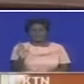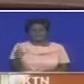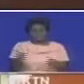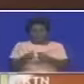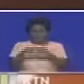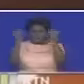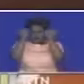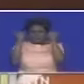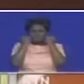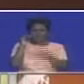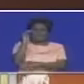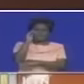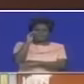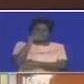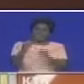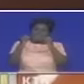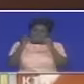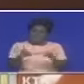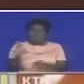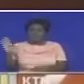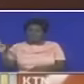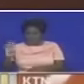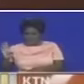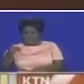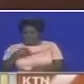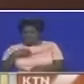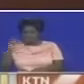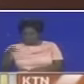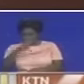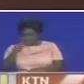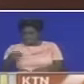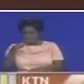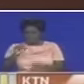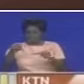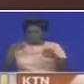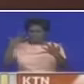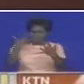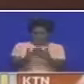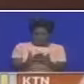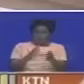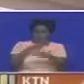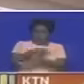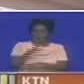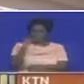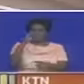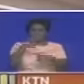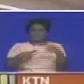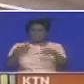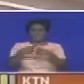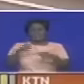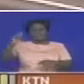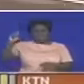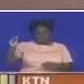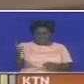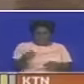appeal. Iwapo Walter Barasa atapatikana hatia, huenda akahukumiwa kifungo cha zaidi ya miaka mitano gerezani. Wakenya hawana